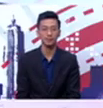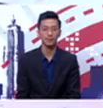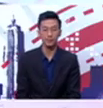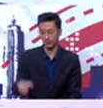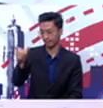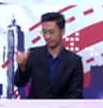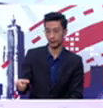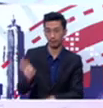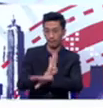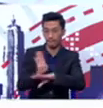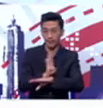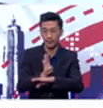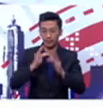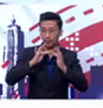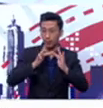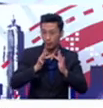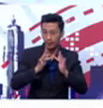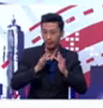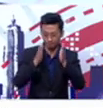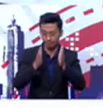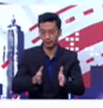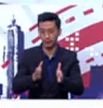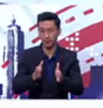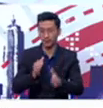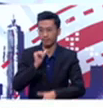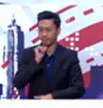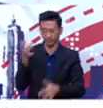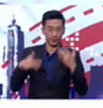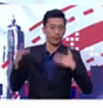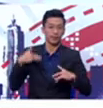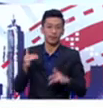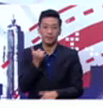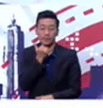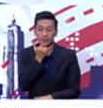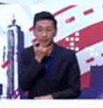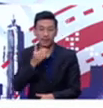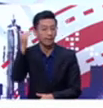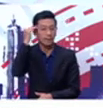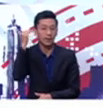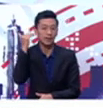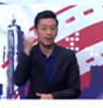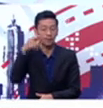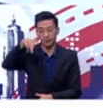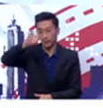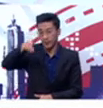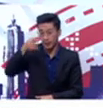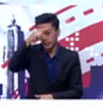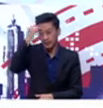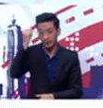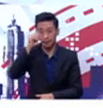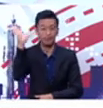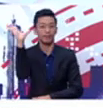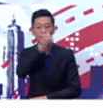seorang peniaga dalam talian mengaku tidak bersalah di Mahkamah sesyen petalang Jaya kerana meninggalkan anak perempuan